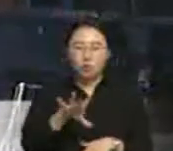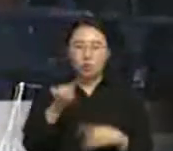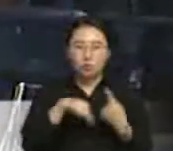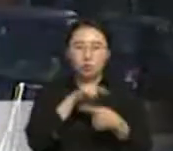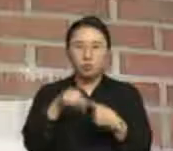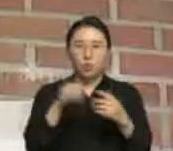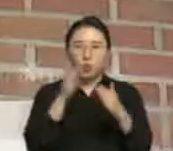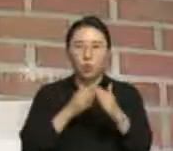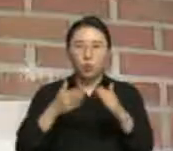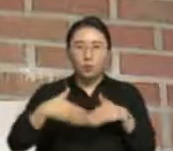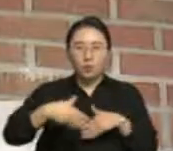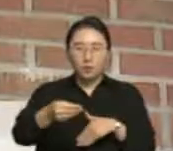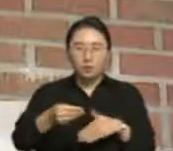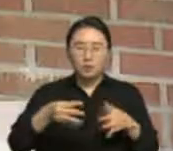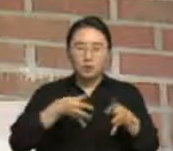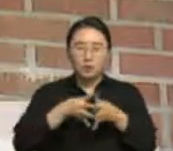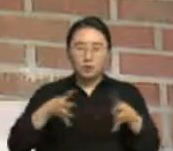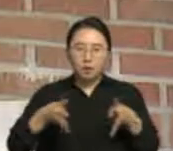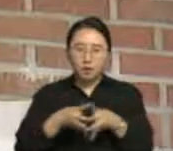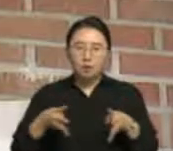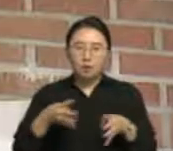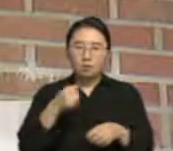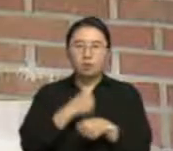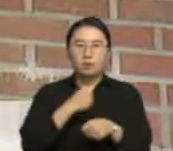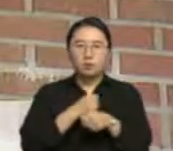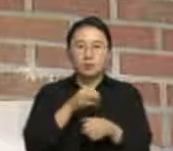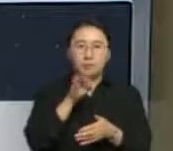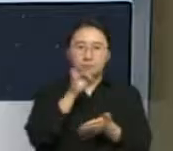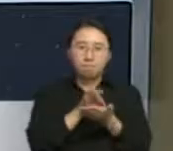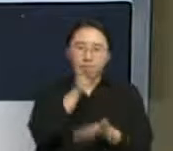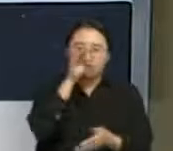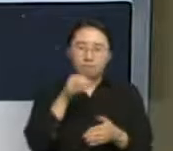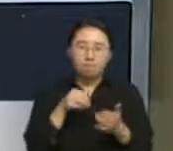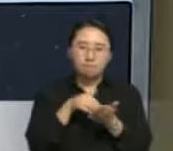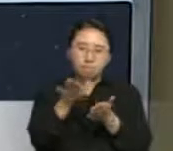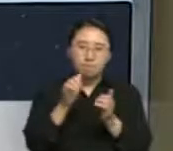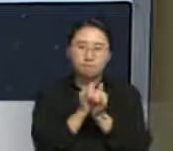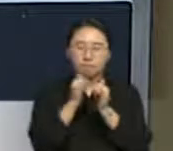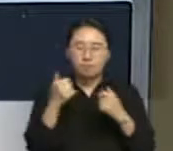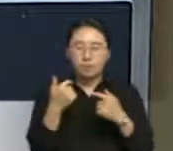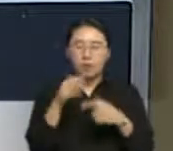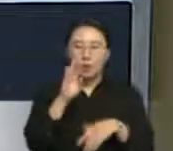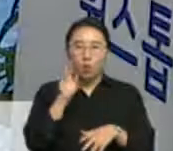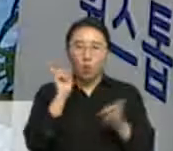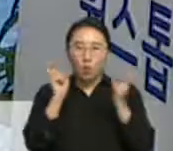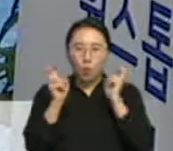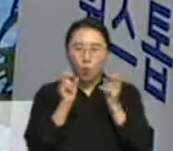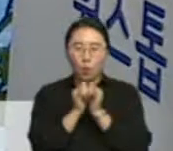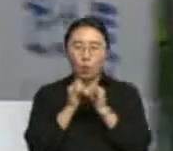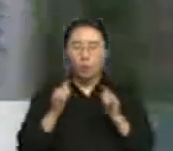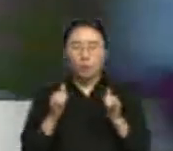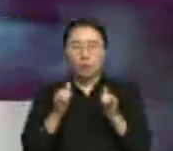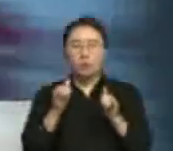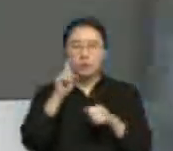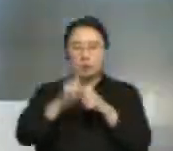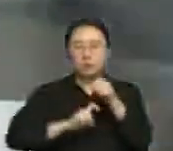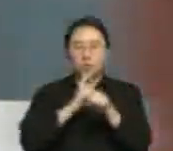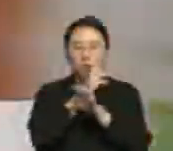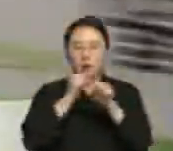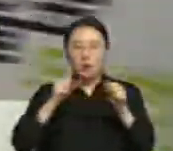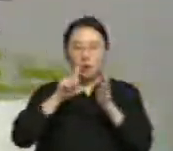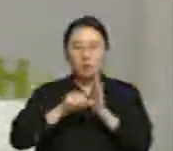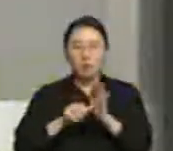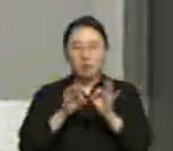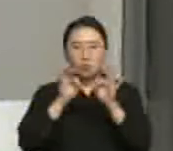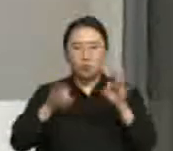운영하는 공공임대 상가로 급격한 임대료 상승으로 인해 쫓겨난 상인들과 벤처기업 인들에게 최대 10년의 계약기간